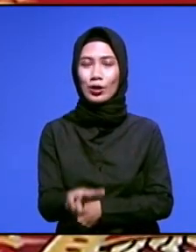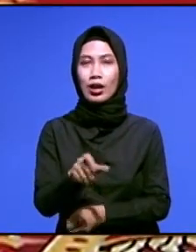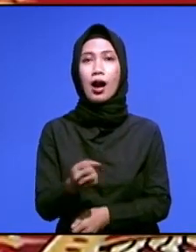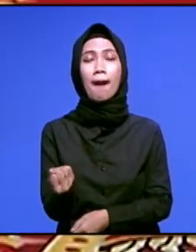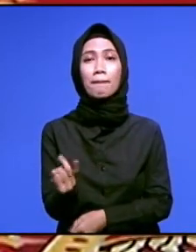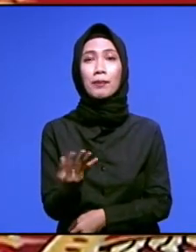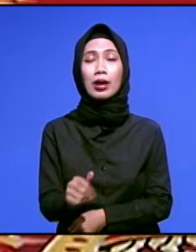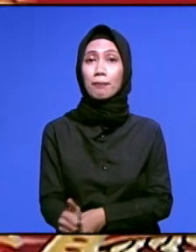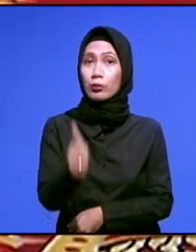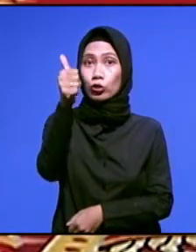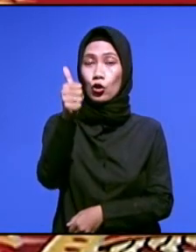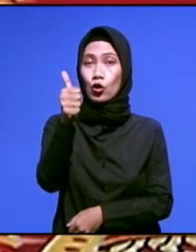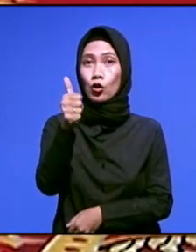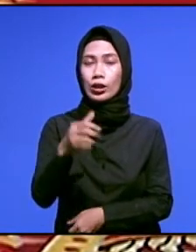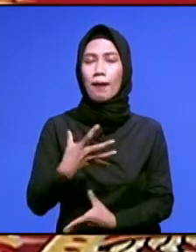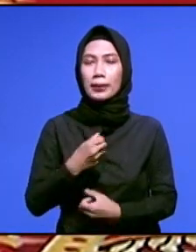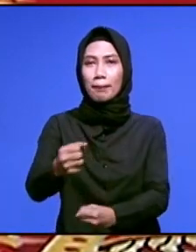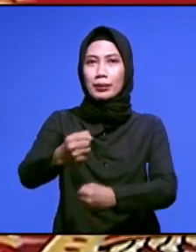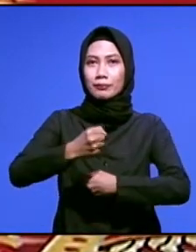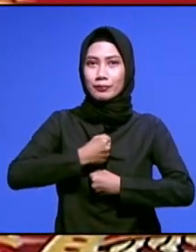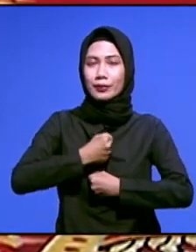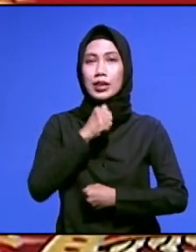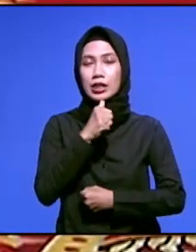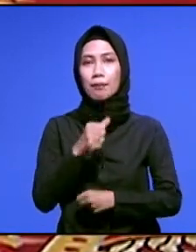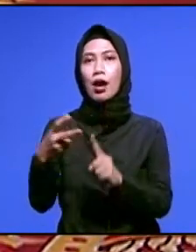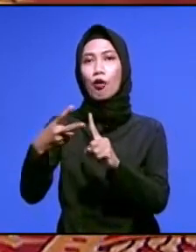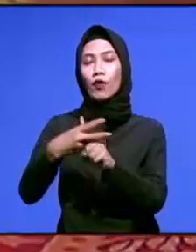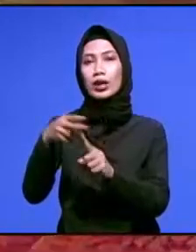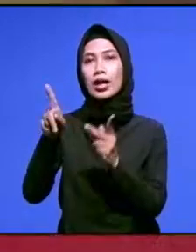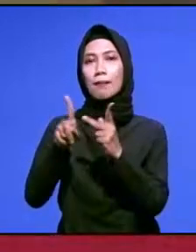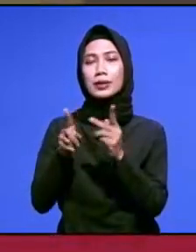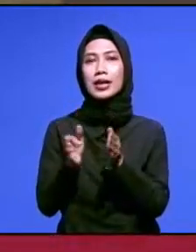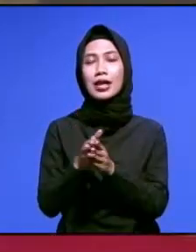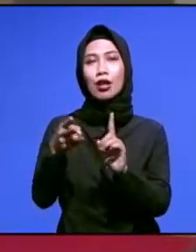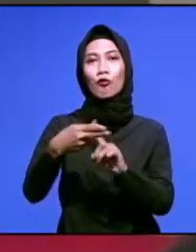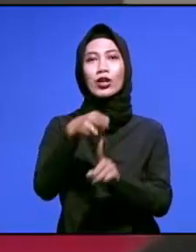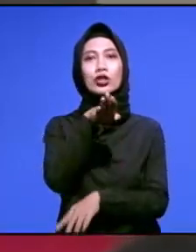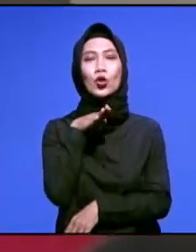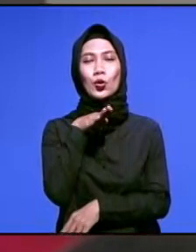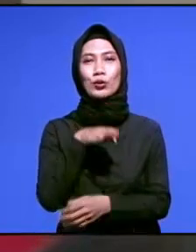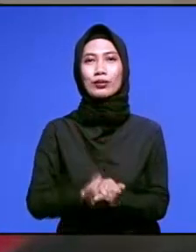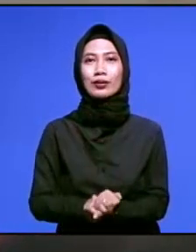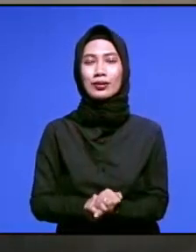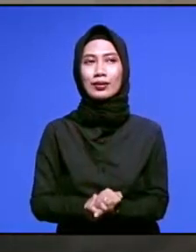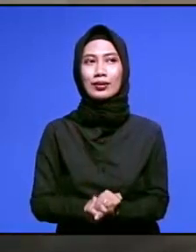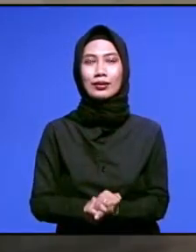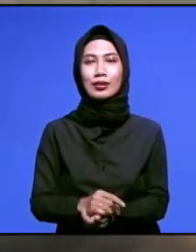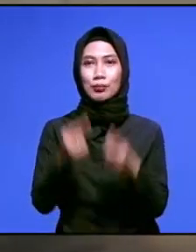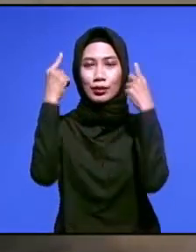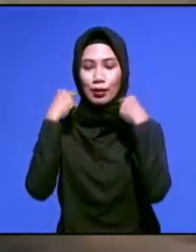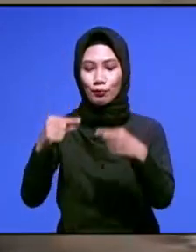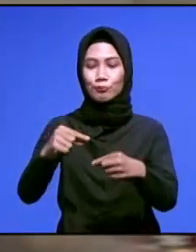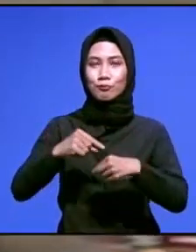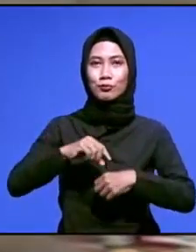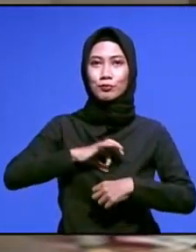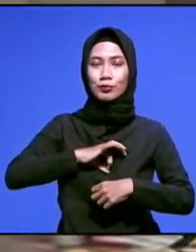mendapat anugerah tanda kehormatan adalah Fahri Hamzah dan Fadlizon. Setelah dianugerahi tanda kehormatan Bintang Nararya, dua politisi yang